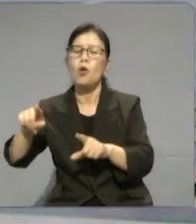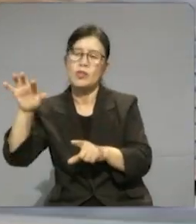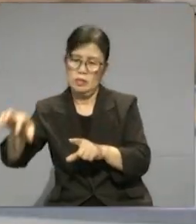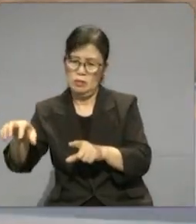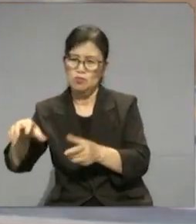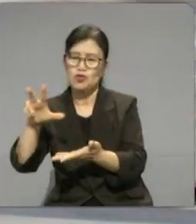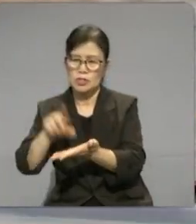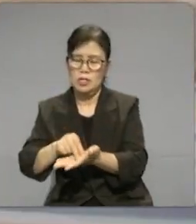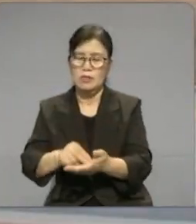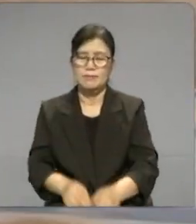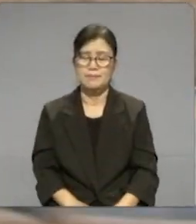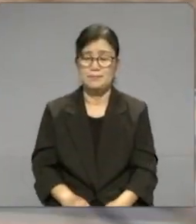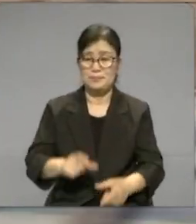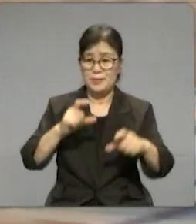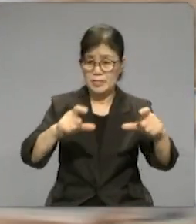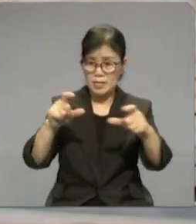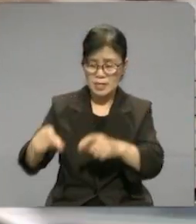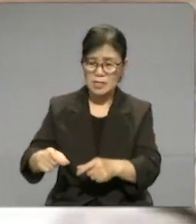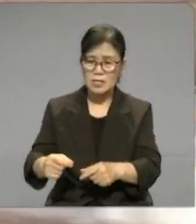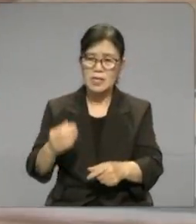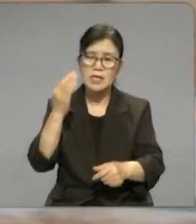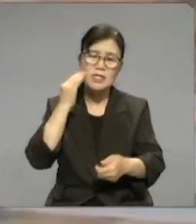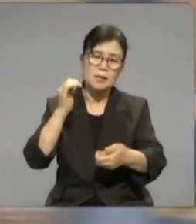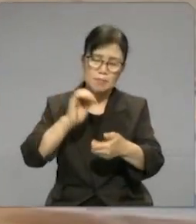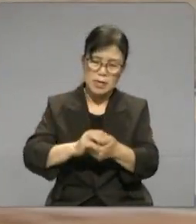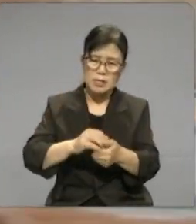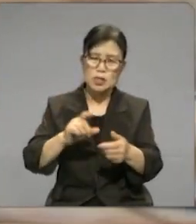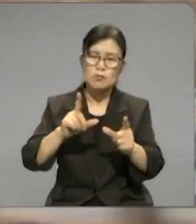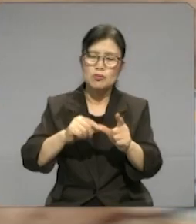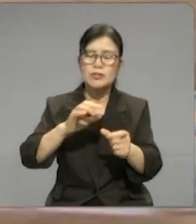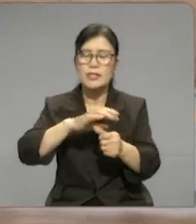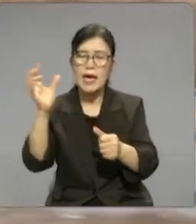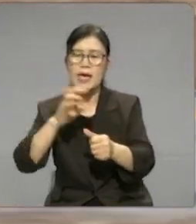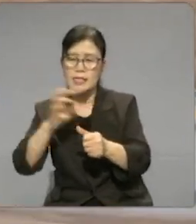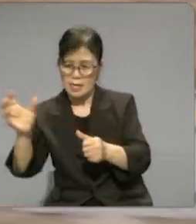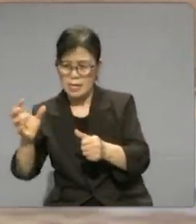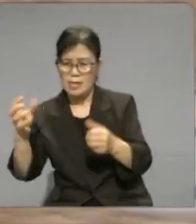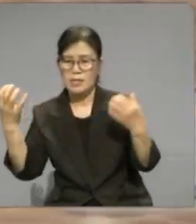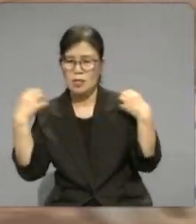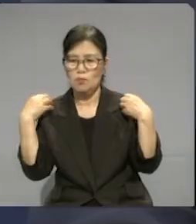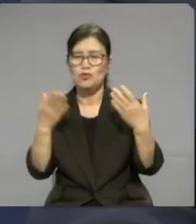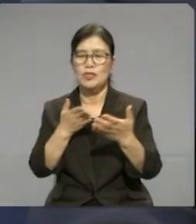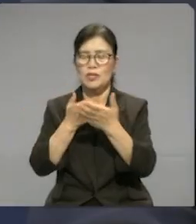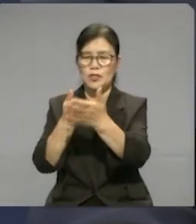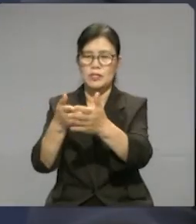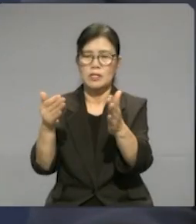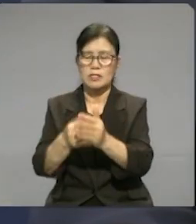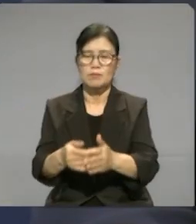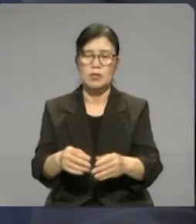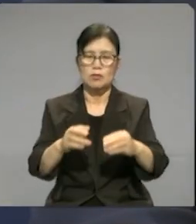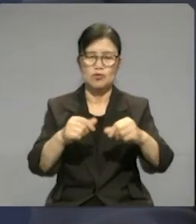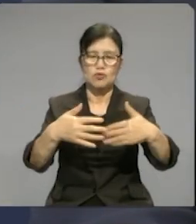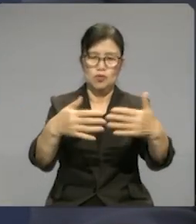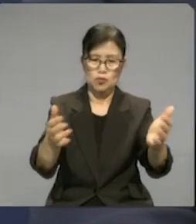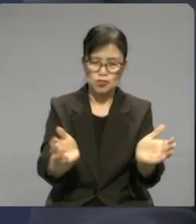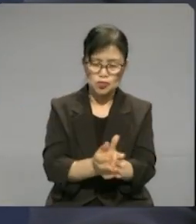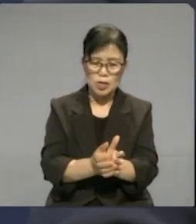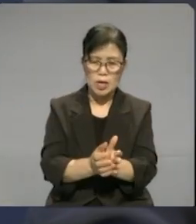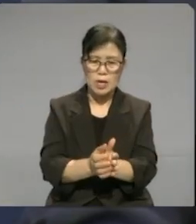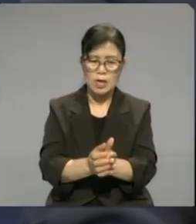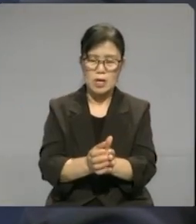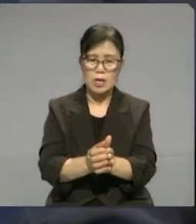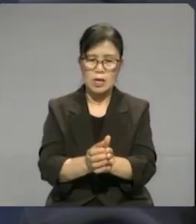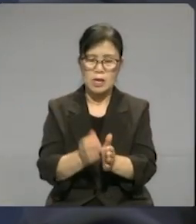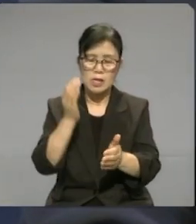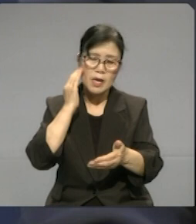문입니다 지자체들은 그린벨트 부분 해제를 정부에 건의했습니다 국토부가 그 개발